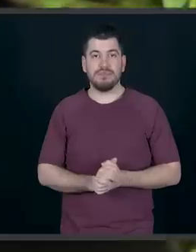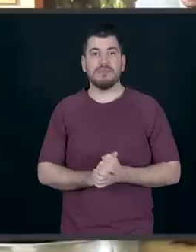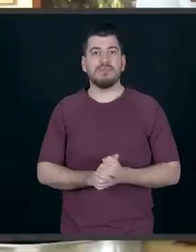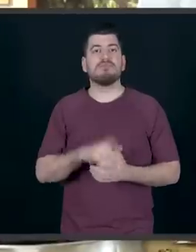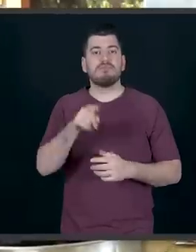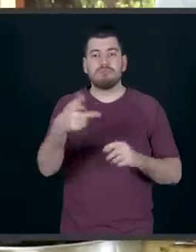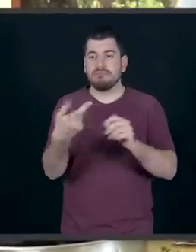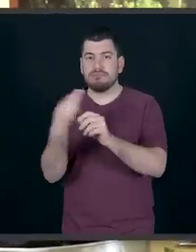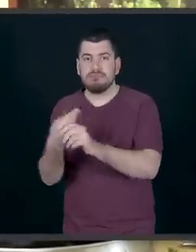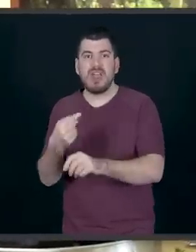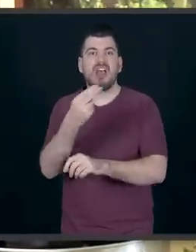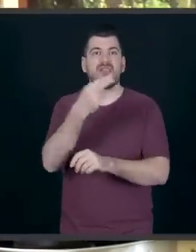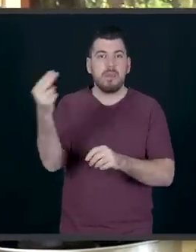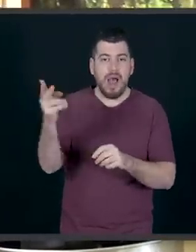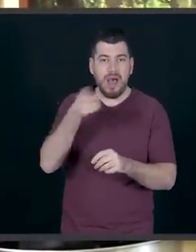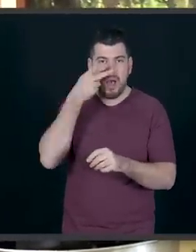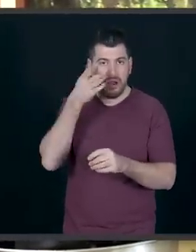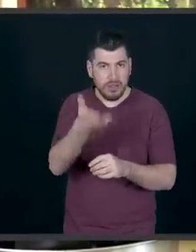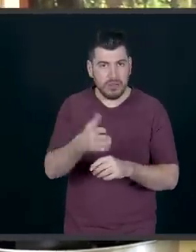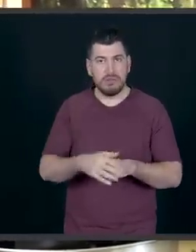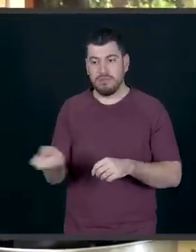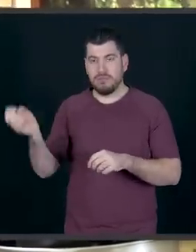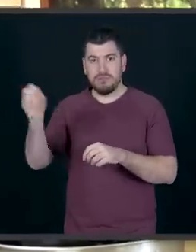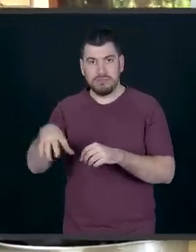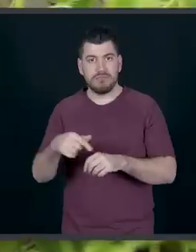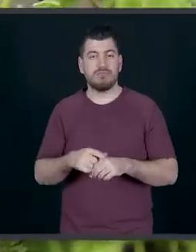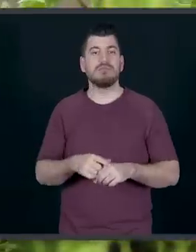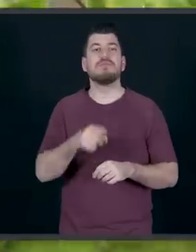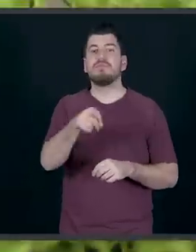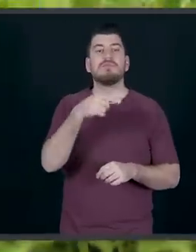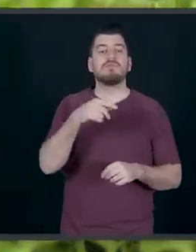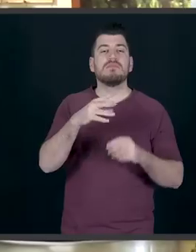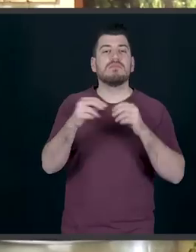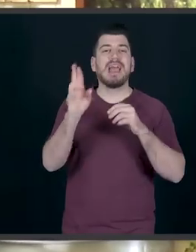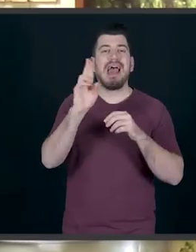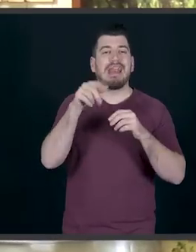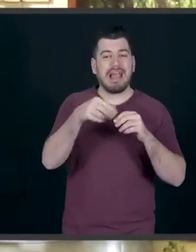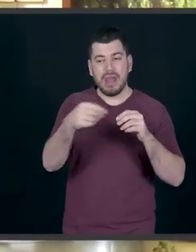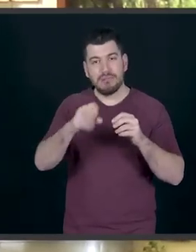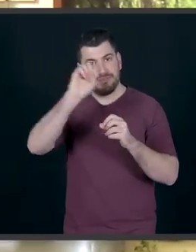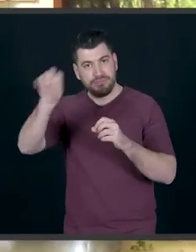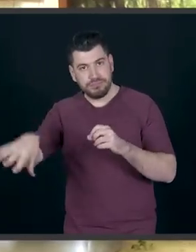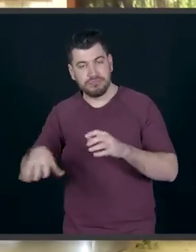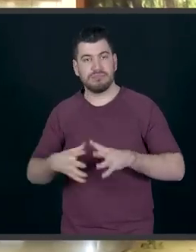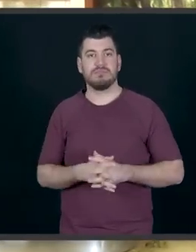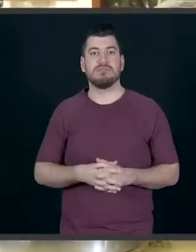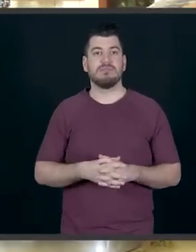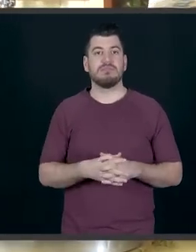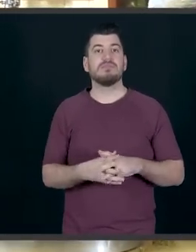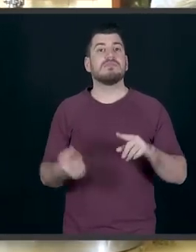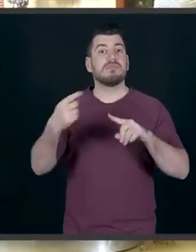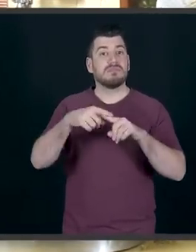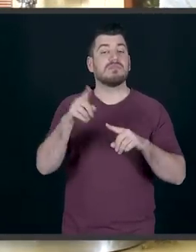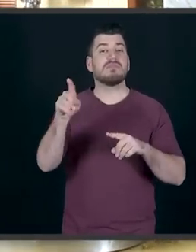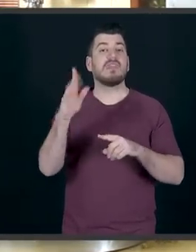μυρωδικά, θα κόψω λίγο θυμάρι, θα το βάλω μέσα στο ταψάκι. Θα κόψω λίγο ρίγανη, θα τη βάλω και αυτή μέσα στο ταψάκι. Θα κόψω και